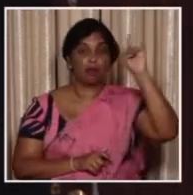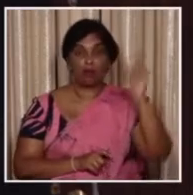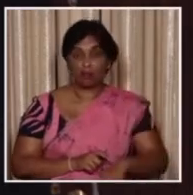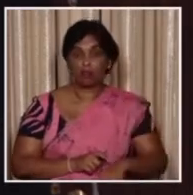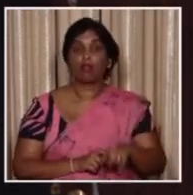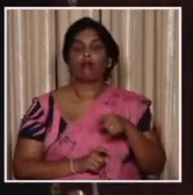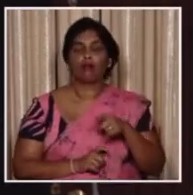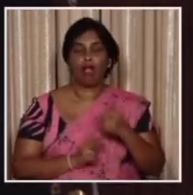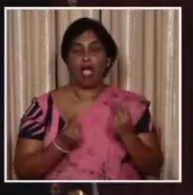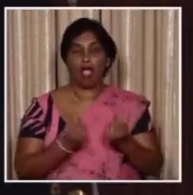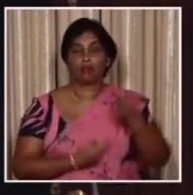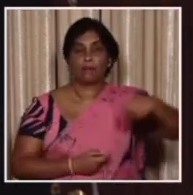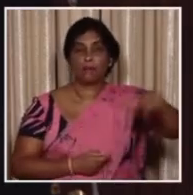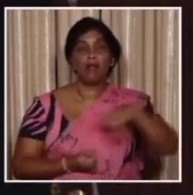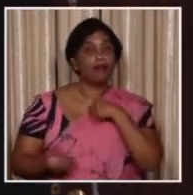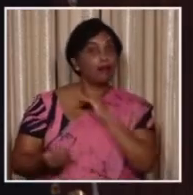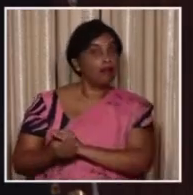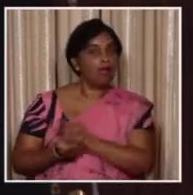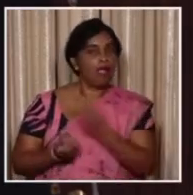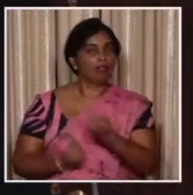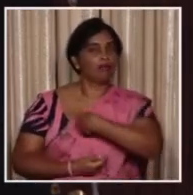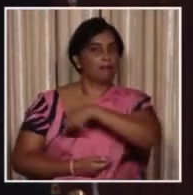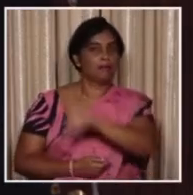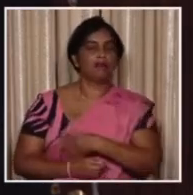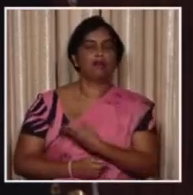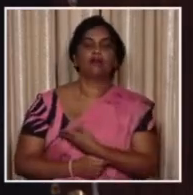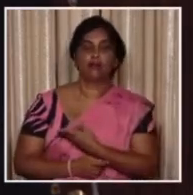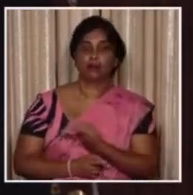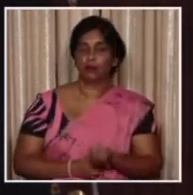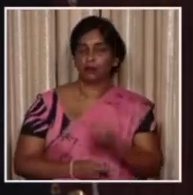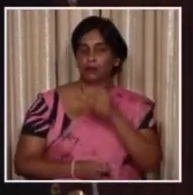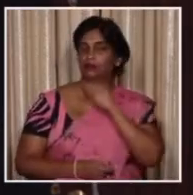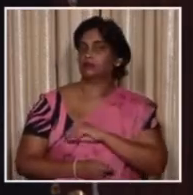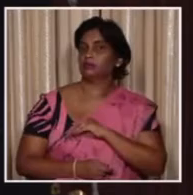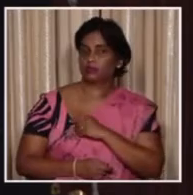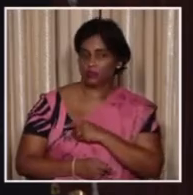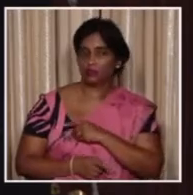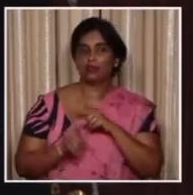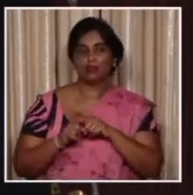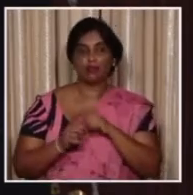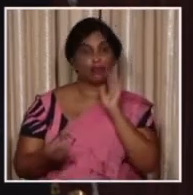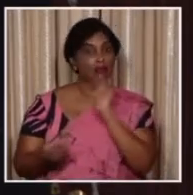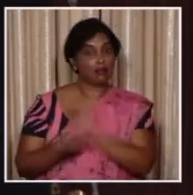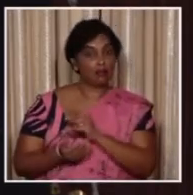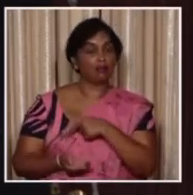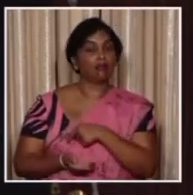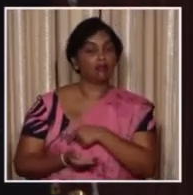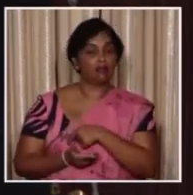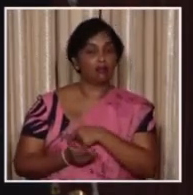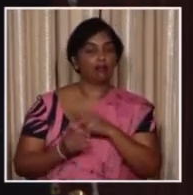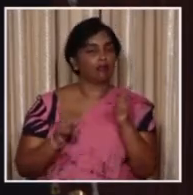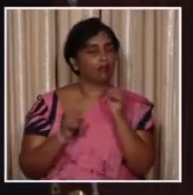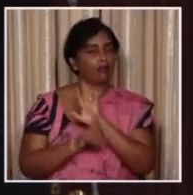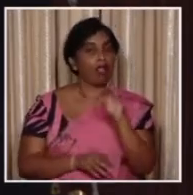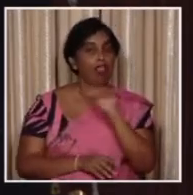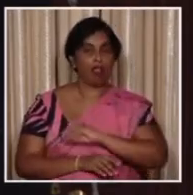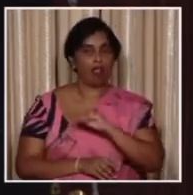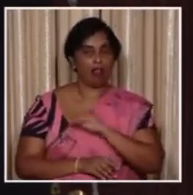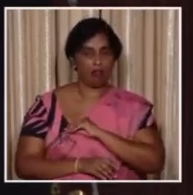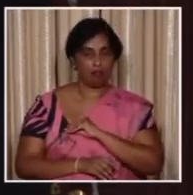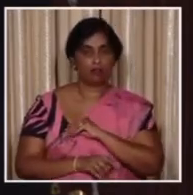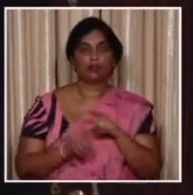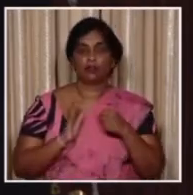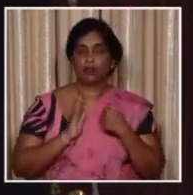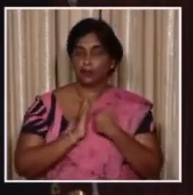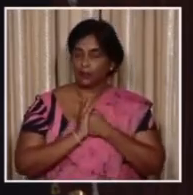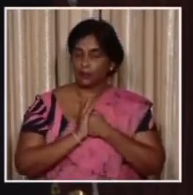15000ට තම හදිසි මිලදී ගැනීම යටතේ අදි මිලට මිලදී ගන්නෙ. අර ගුදමේ තියෙන ටික තනි කරලා ආව. ඒ නිසා